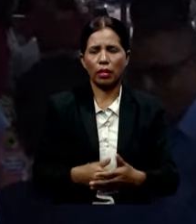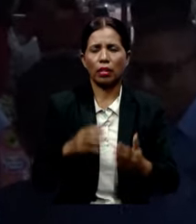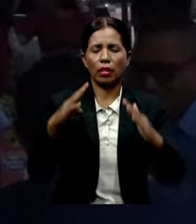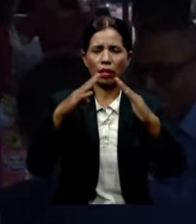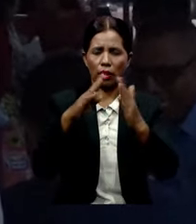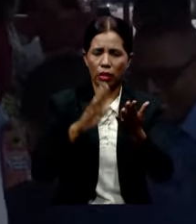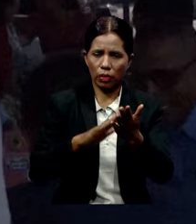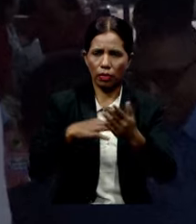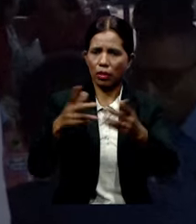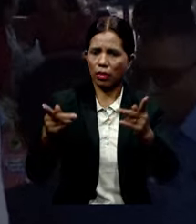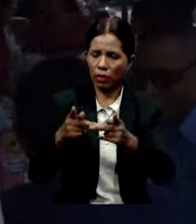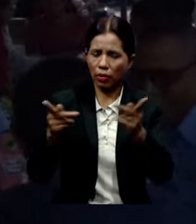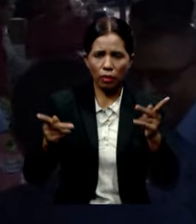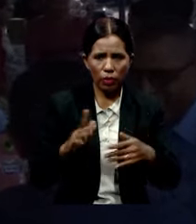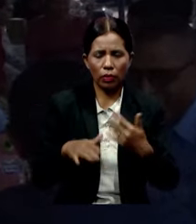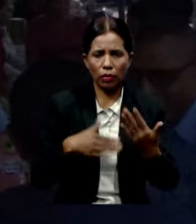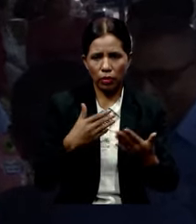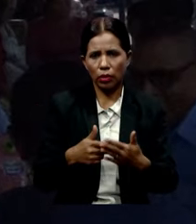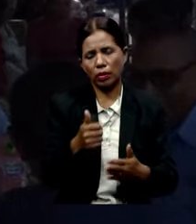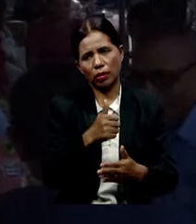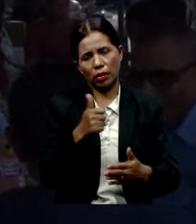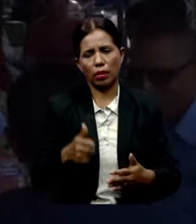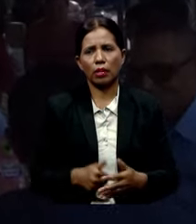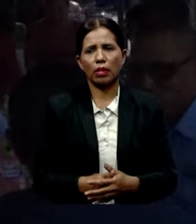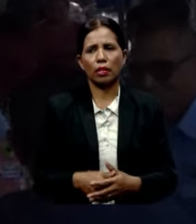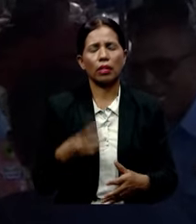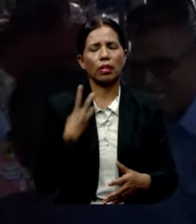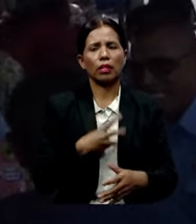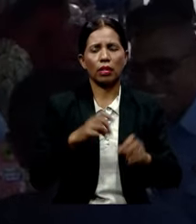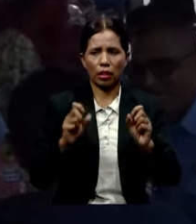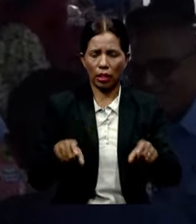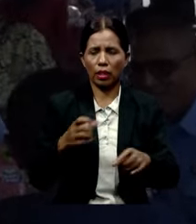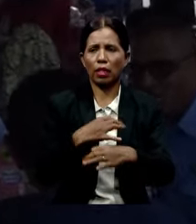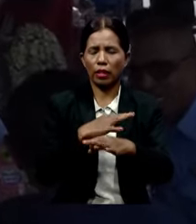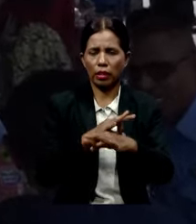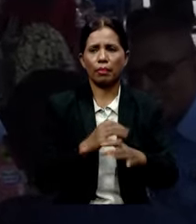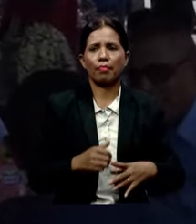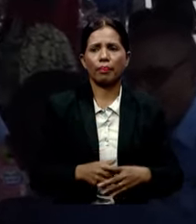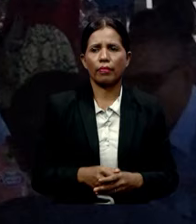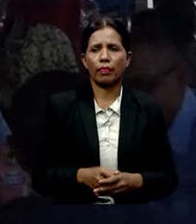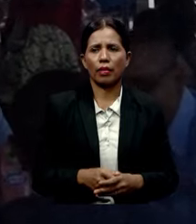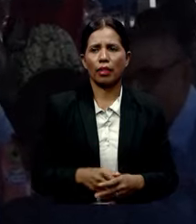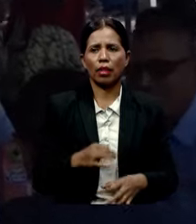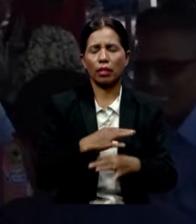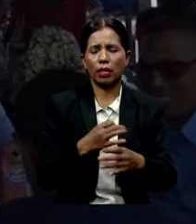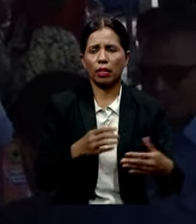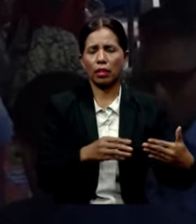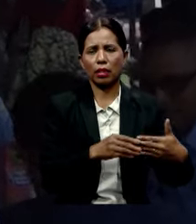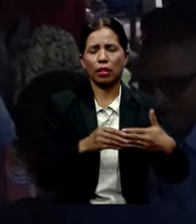fatih ototu mas buat selu buat balu ke itu tengke hadiah saya mah hadiah so kuna insiram